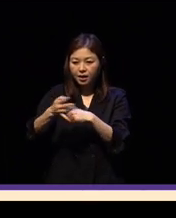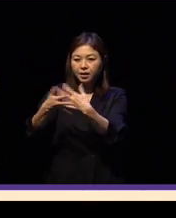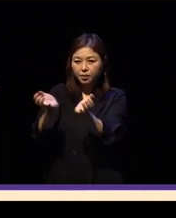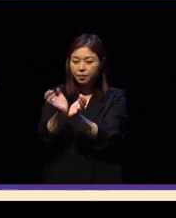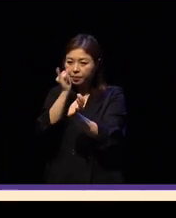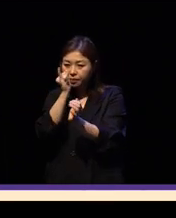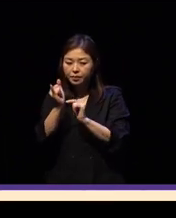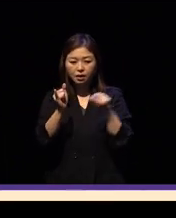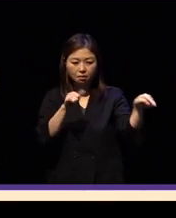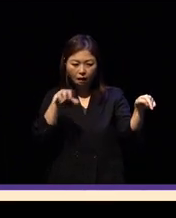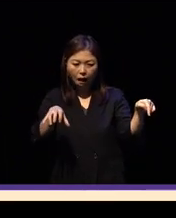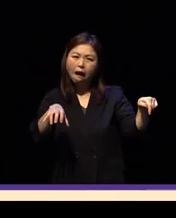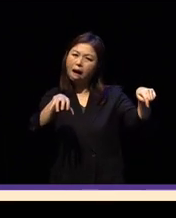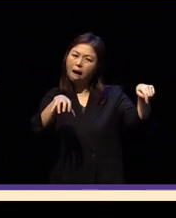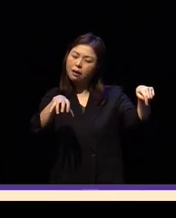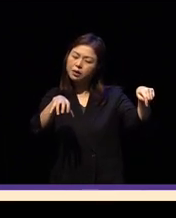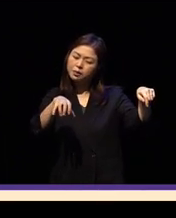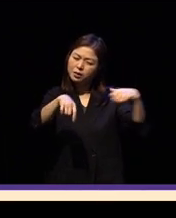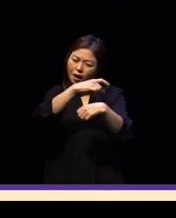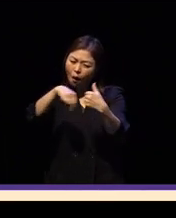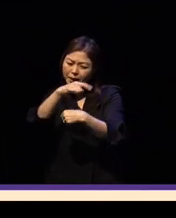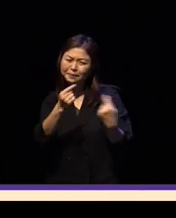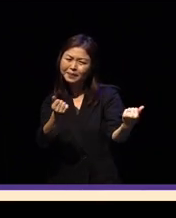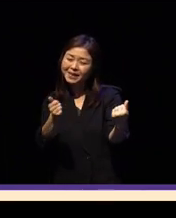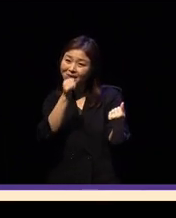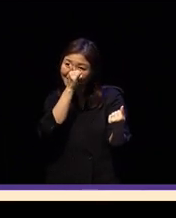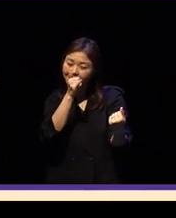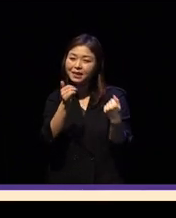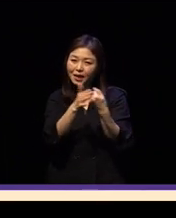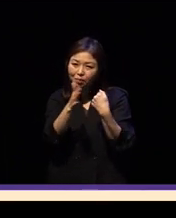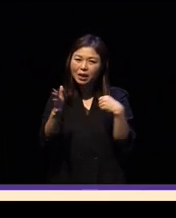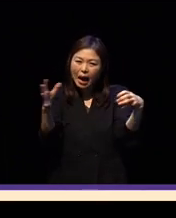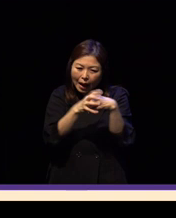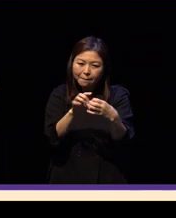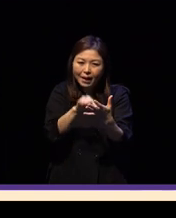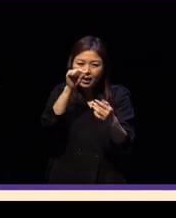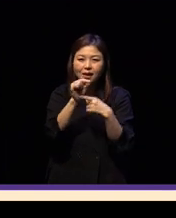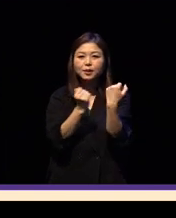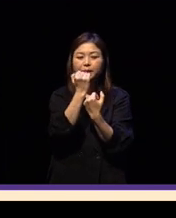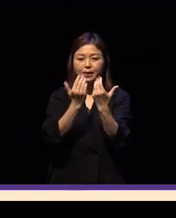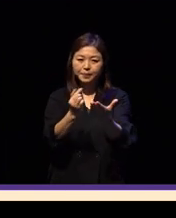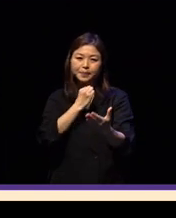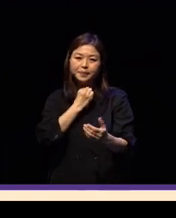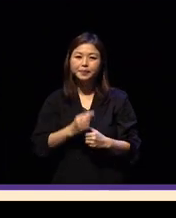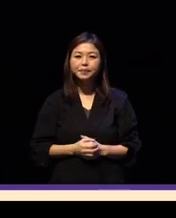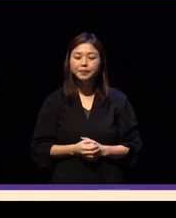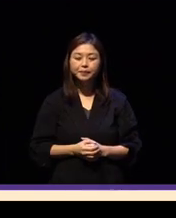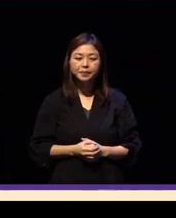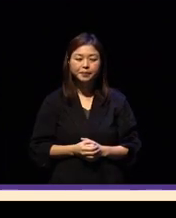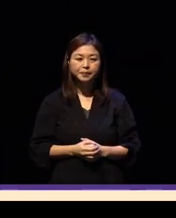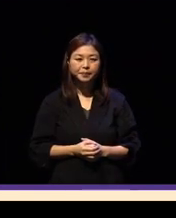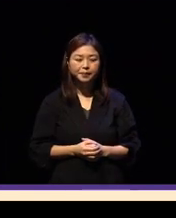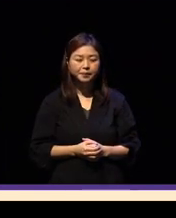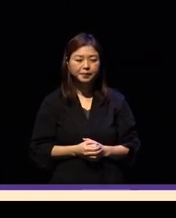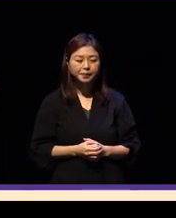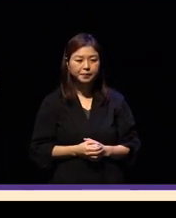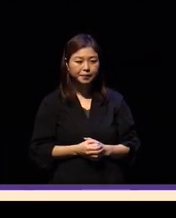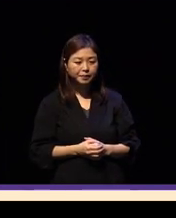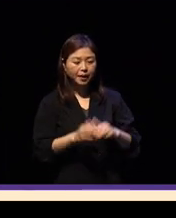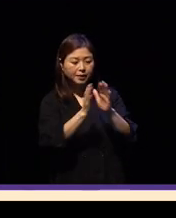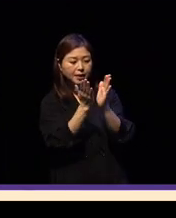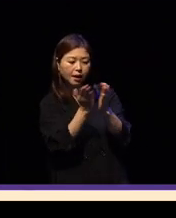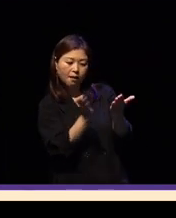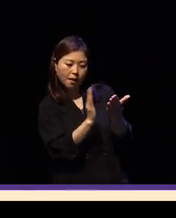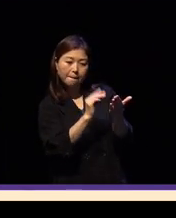지원조건이나 이런 것들이 좀 비슷해서 좀 간략하게 설명을 좀 드리도록 하겠습니다 그리고 그 공모 사업 책자